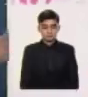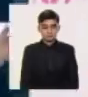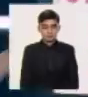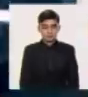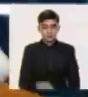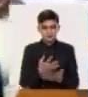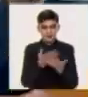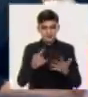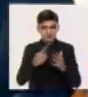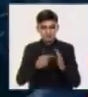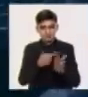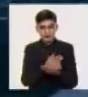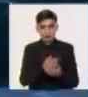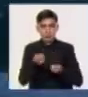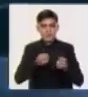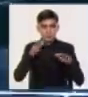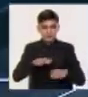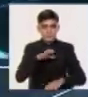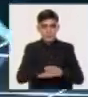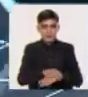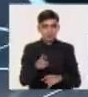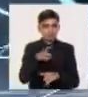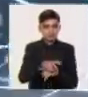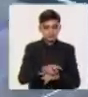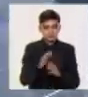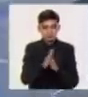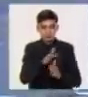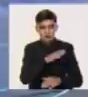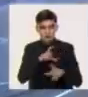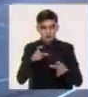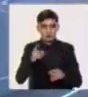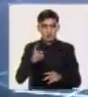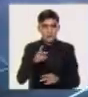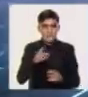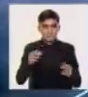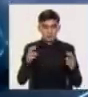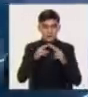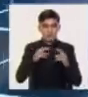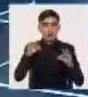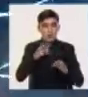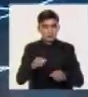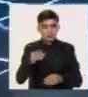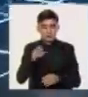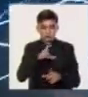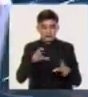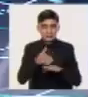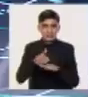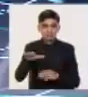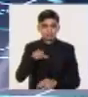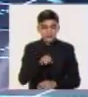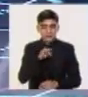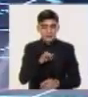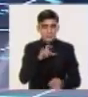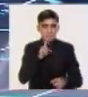Вот с таким призывом к руководству одного из банков обратились вкладчики финансовой пирамиды. Люди взяли кредиты в надежде